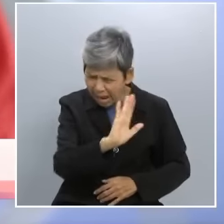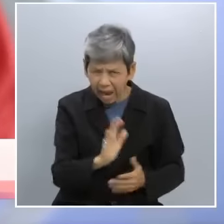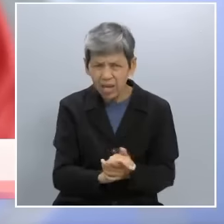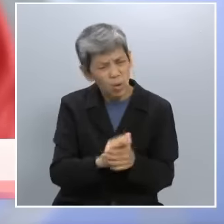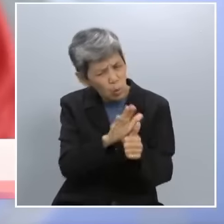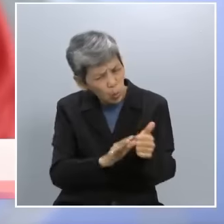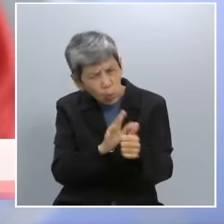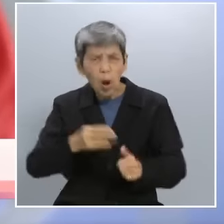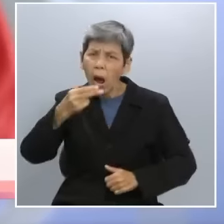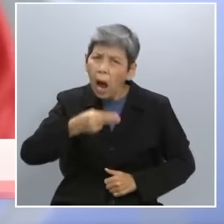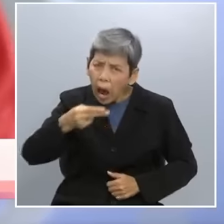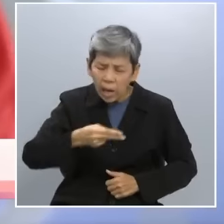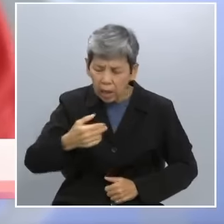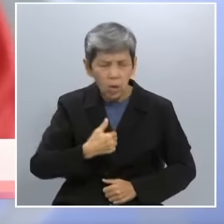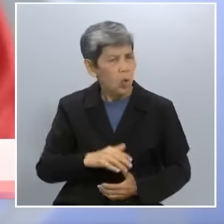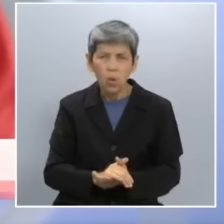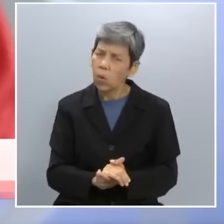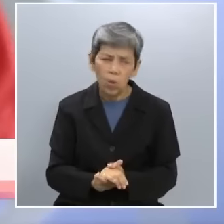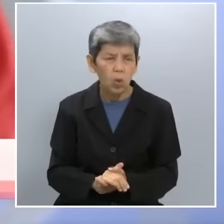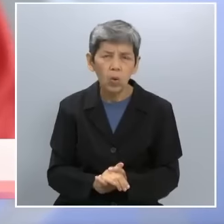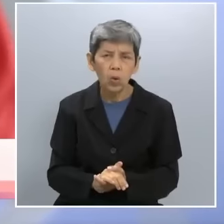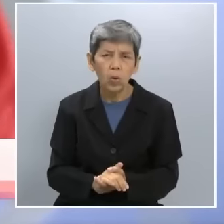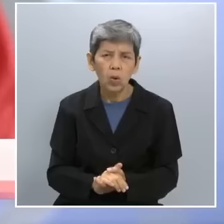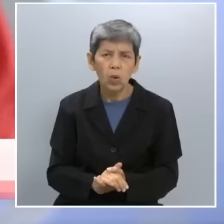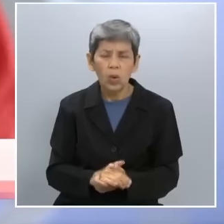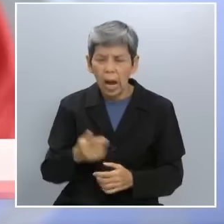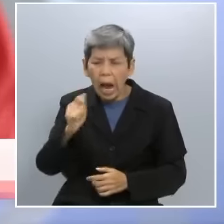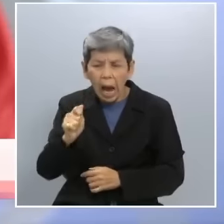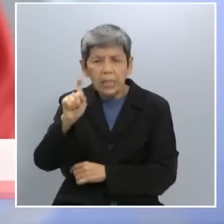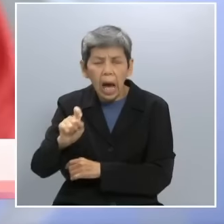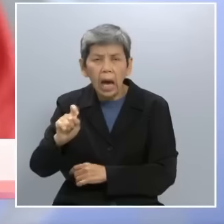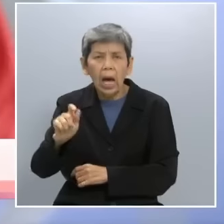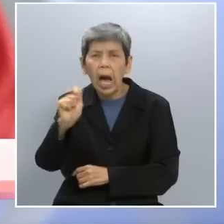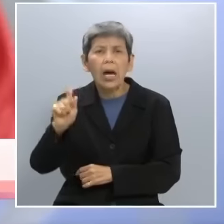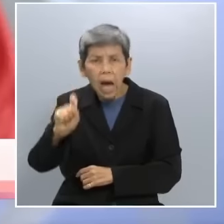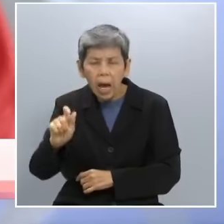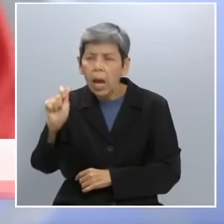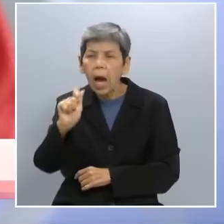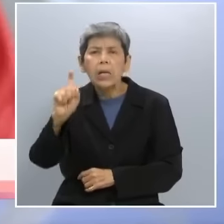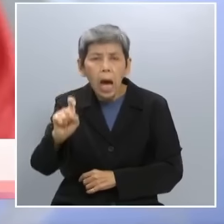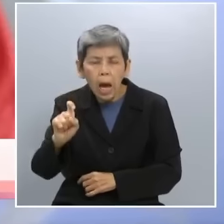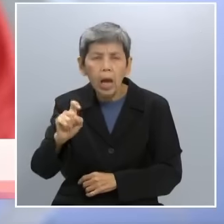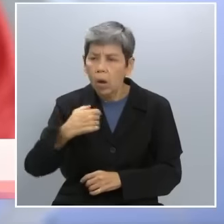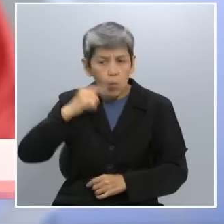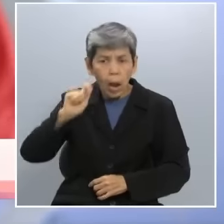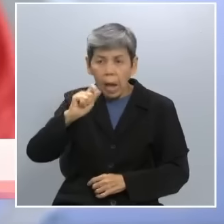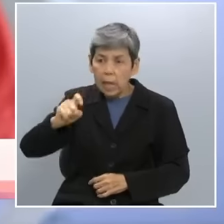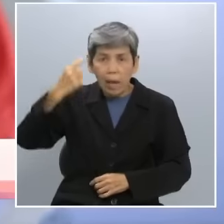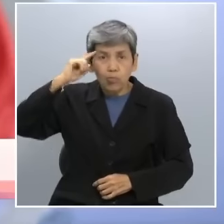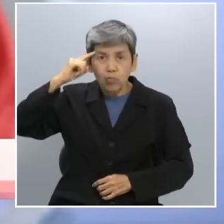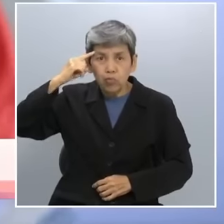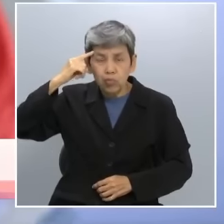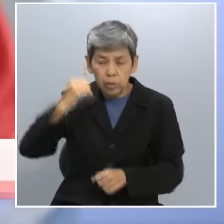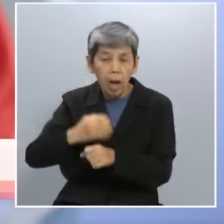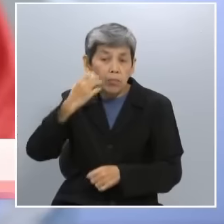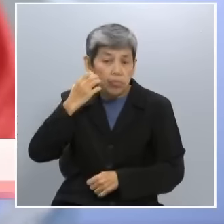สงสารคือแค่นี้ก็แย่แล้วเพราะว่าคุณออาเคตายคุณผู้ชมแล้วเขาก็ไม่รู้เพราะไอ้คนร้ายี่มันเอา